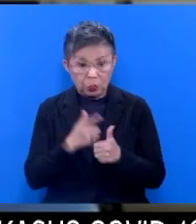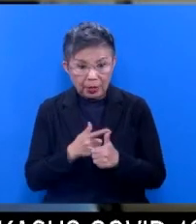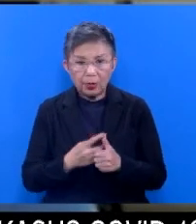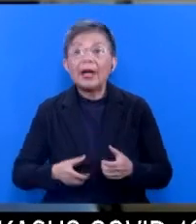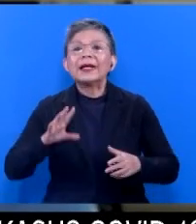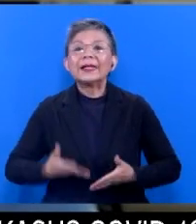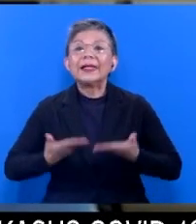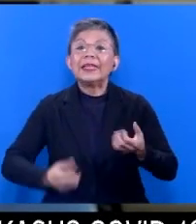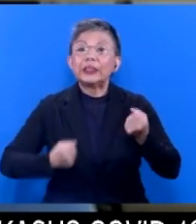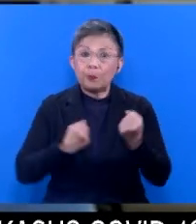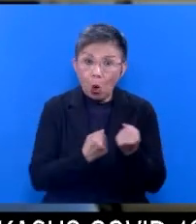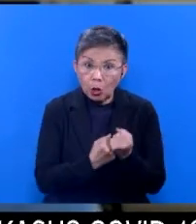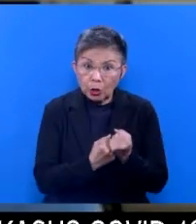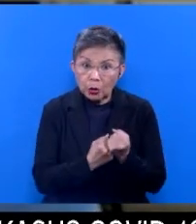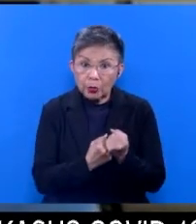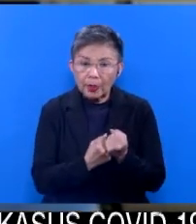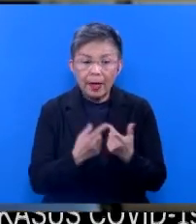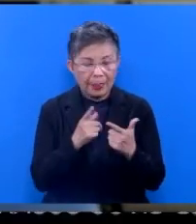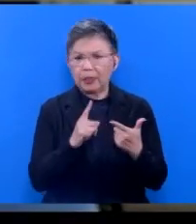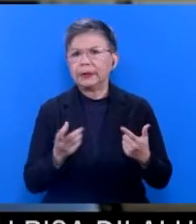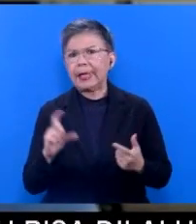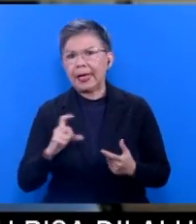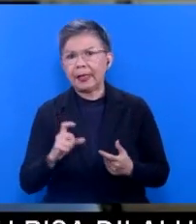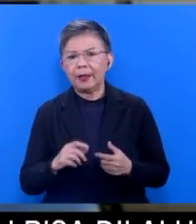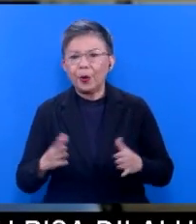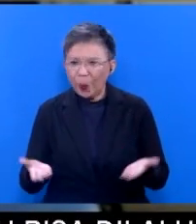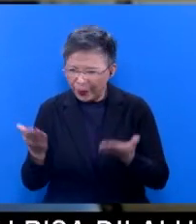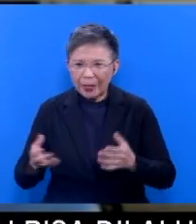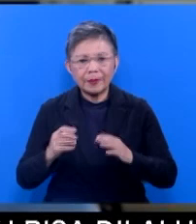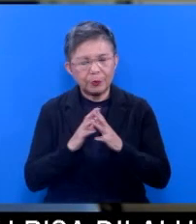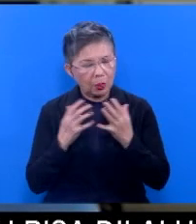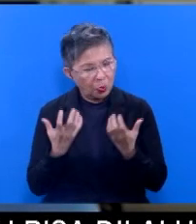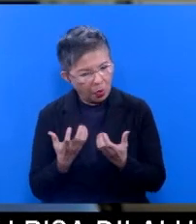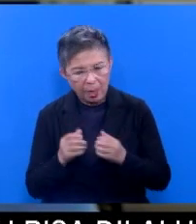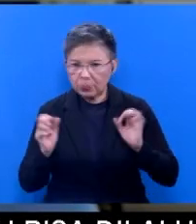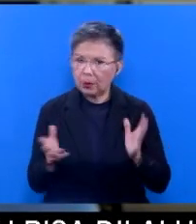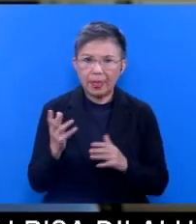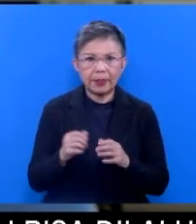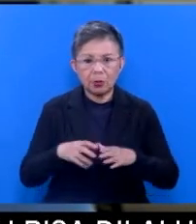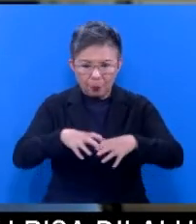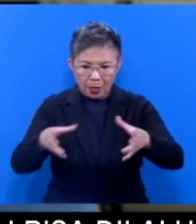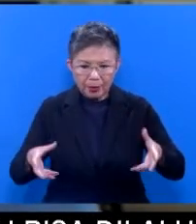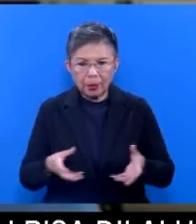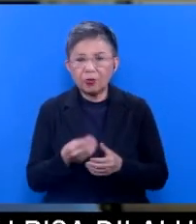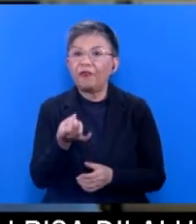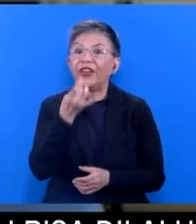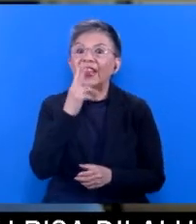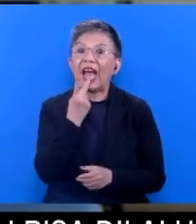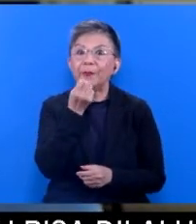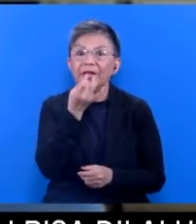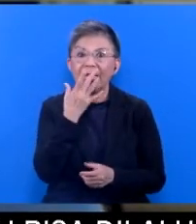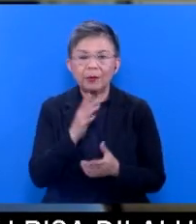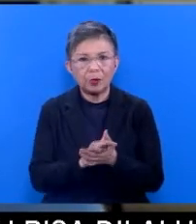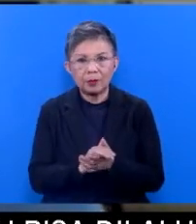itu dalam bentuk adalah memberikan penguatan, ya. Penguatan itu bisa paket-paket multivitamin harus